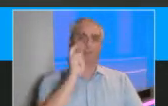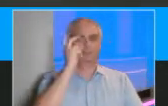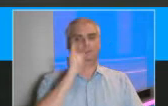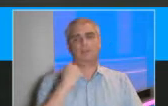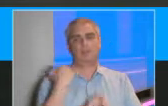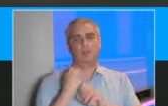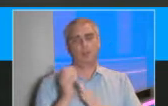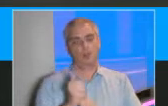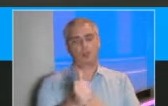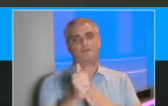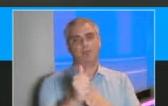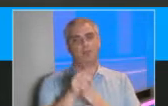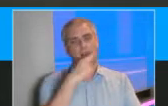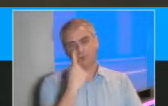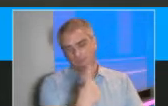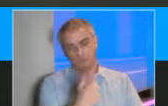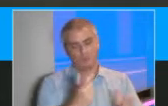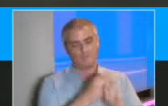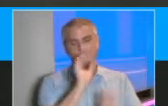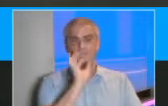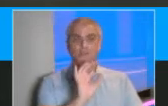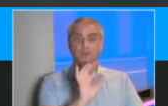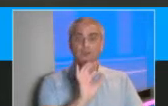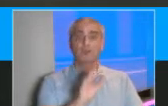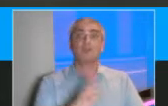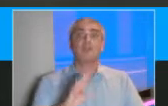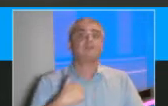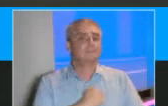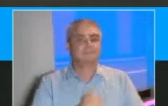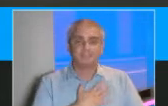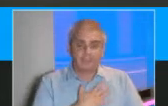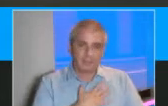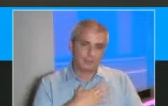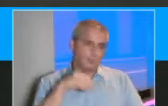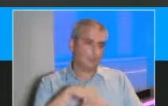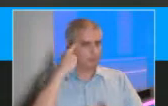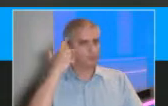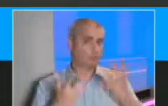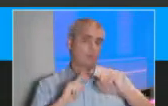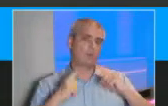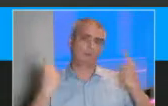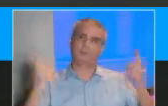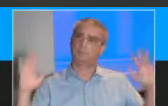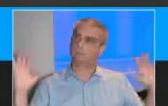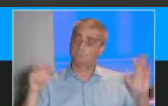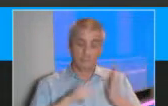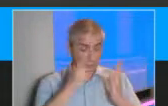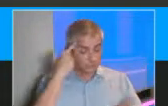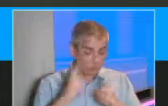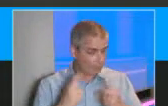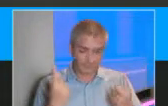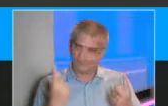צריך להוביל את עצמו ואת מפלגתו. וצר לי שנכנסו כל מיני שיקולים אחרים, כי בשיקולים